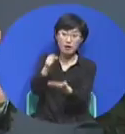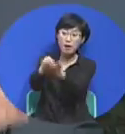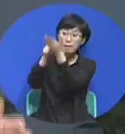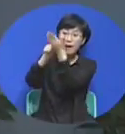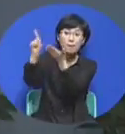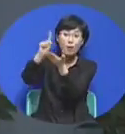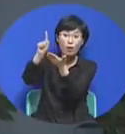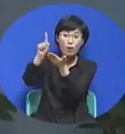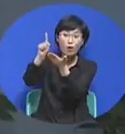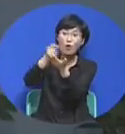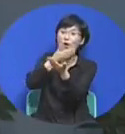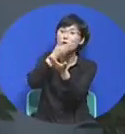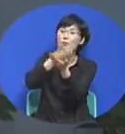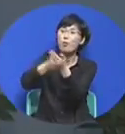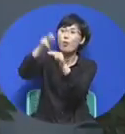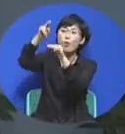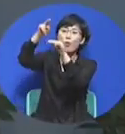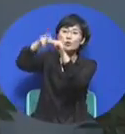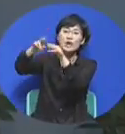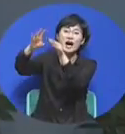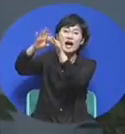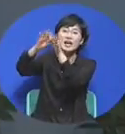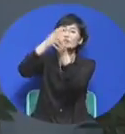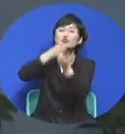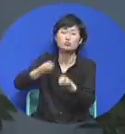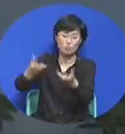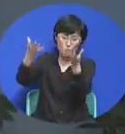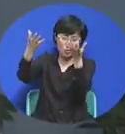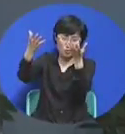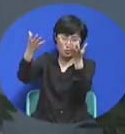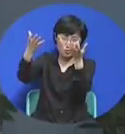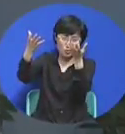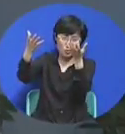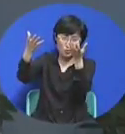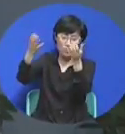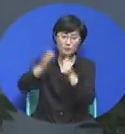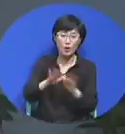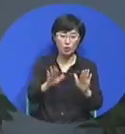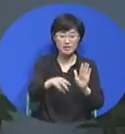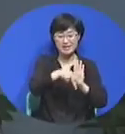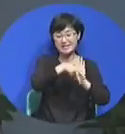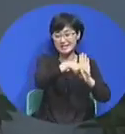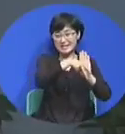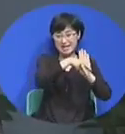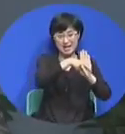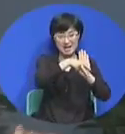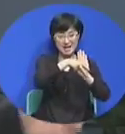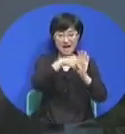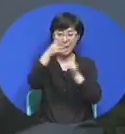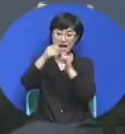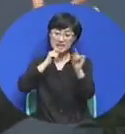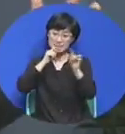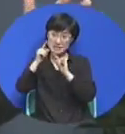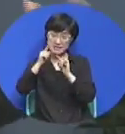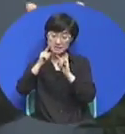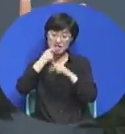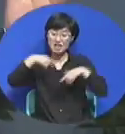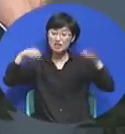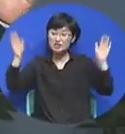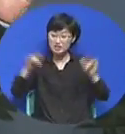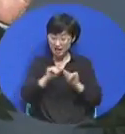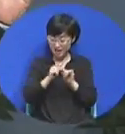make a decision or judgment of faith now, the throne, the blessing of the throne will begin to take place. 오늘 이사야에게 역사했던 하나님의 천사들